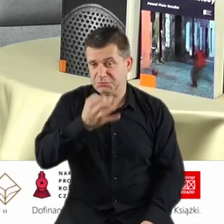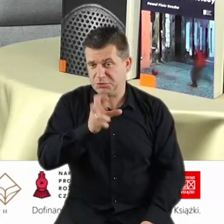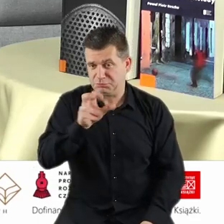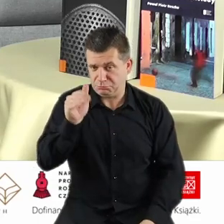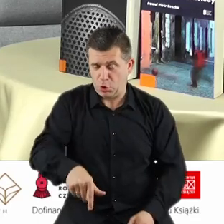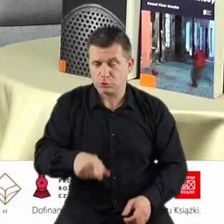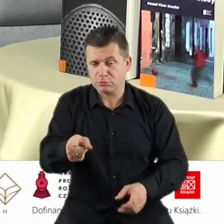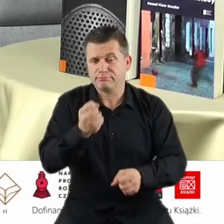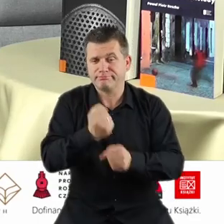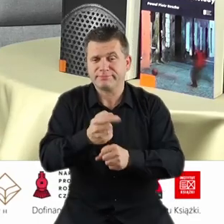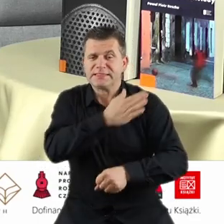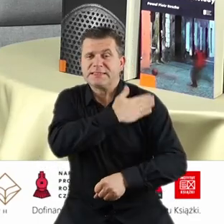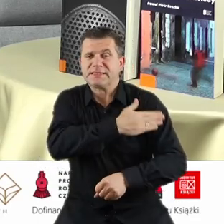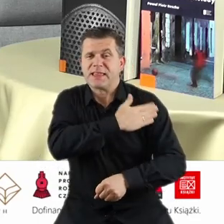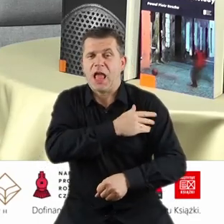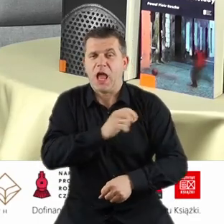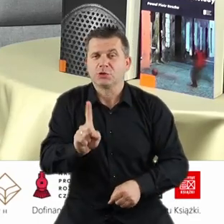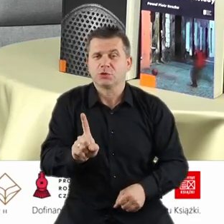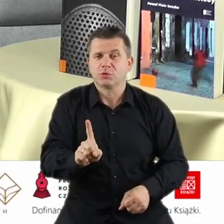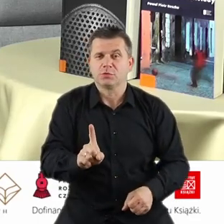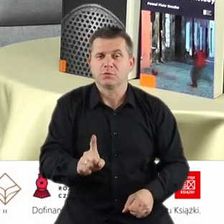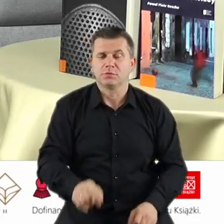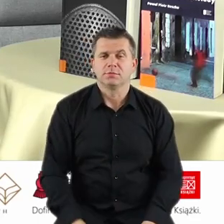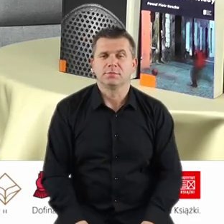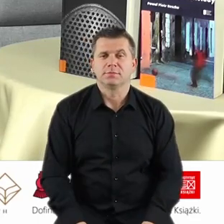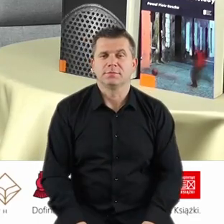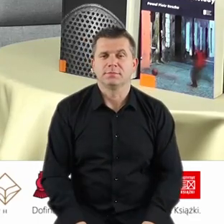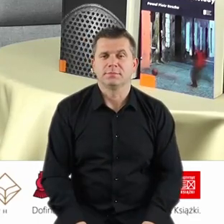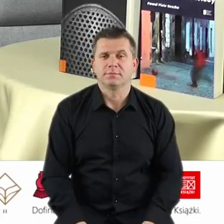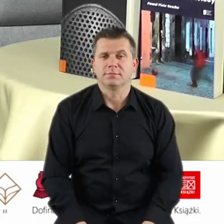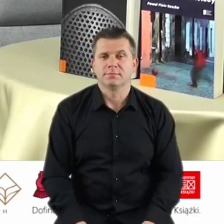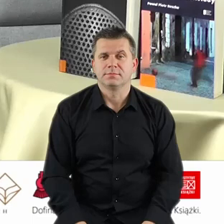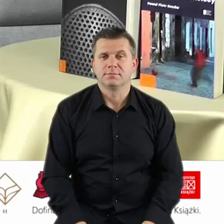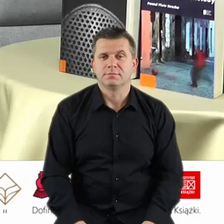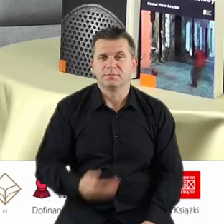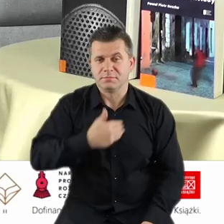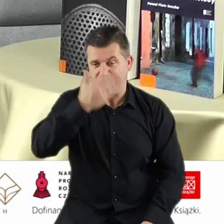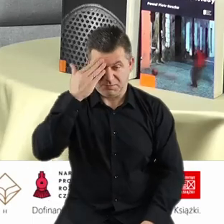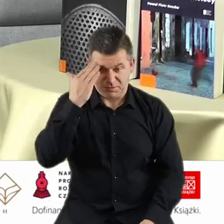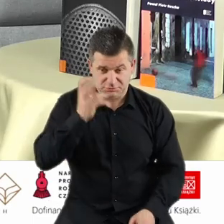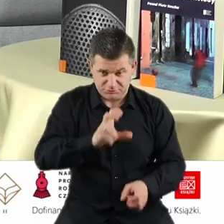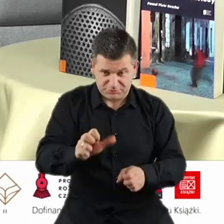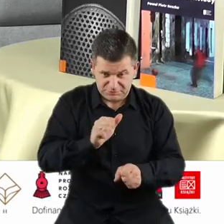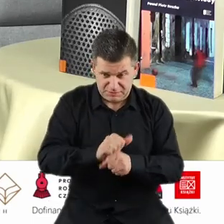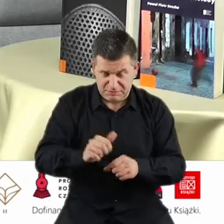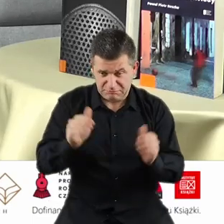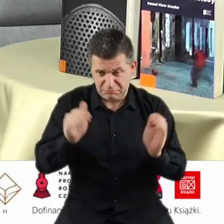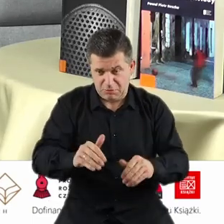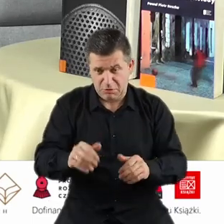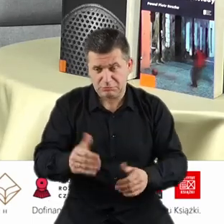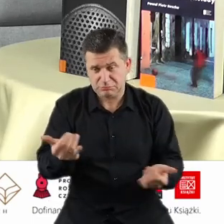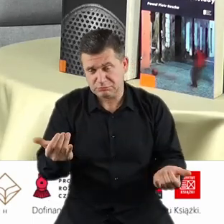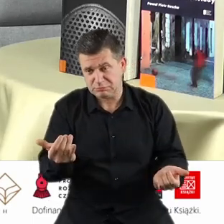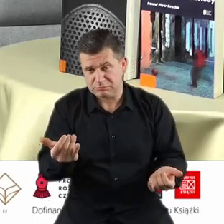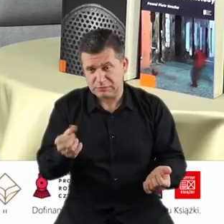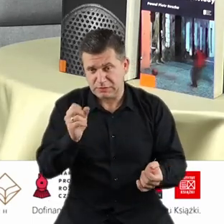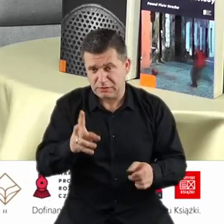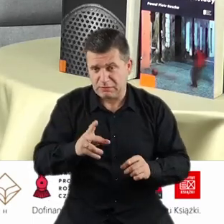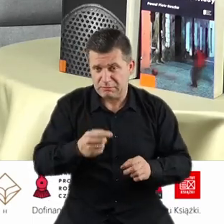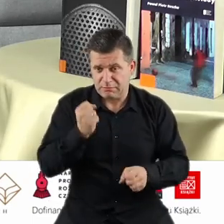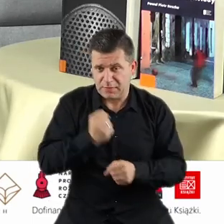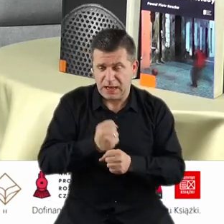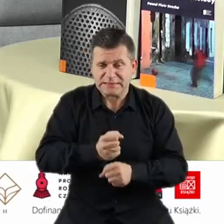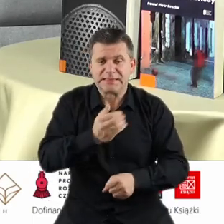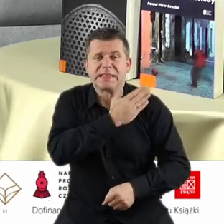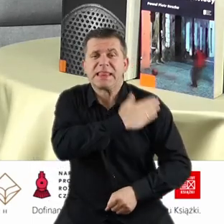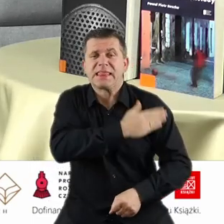zapytałem o możliwość odbycia stażu. Po prostu nie wiedziałem, czy w ogóle jest taka instytucja, ale uznałem, że